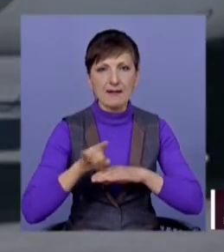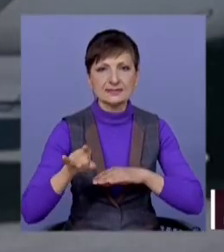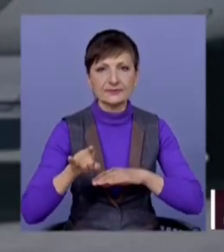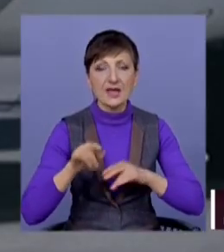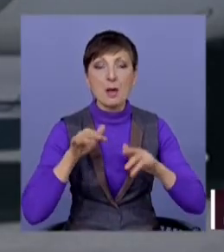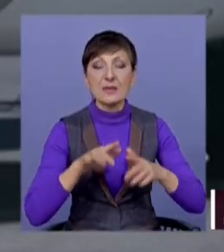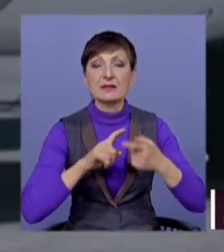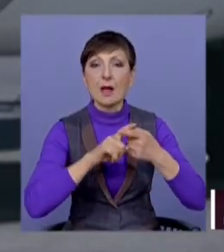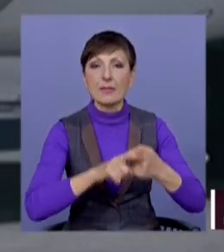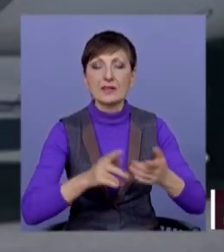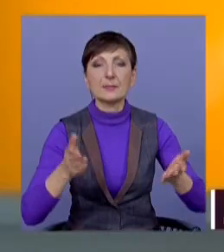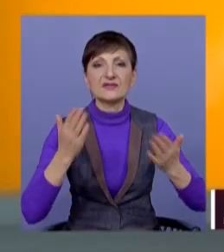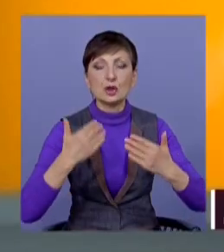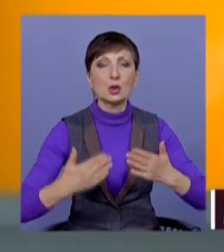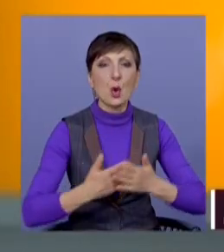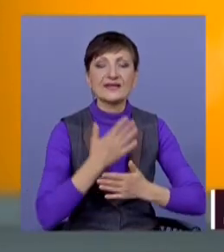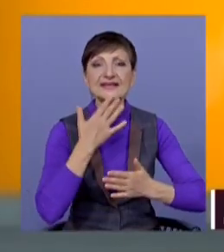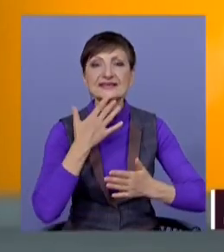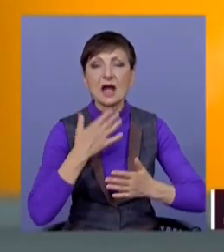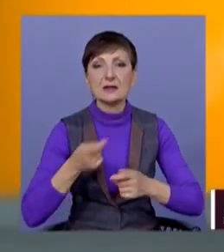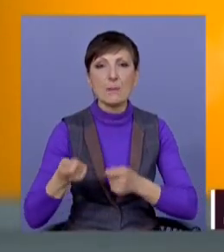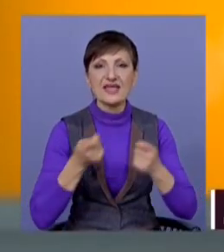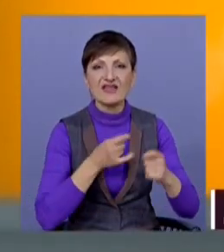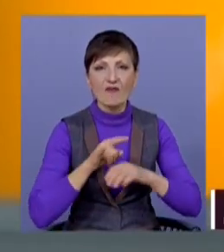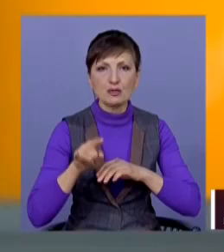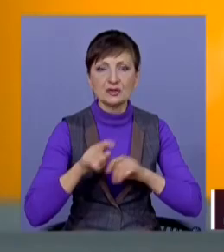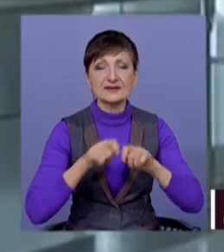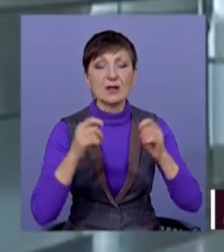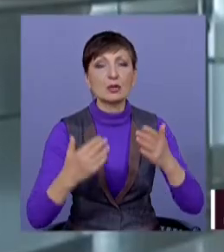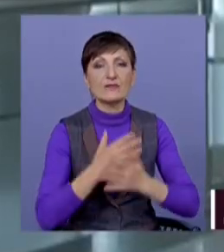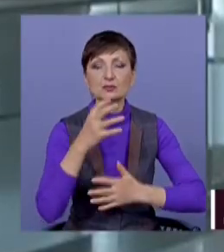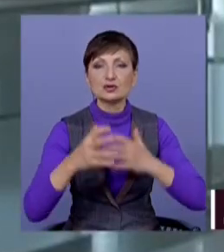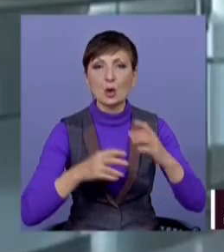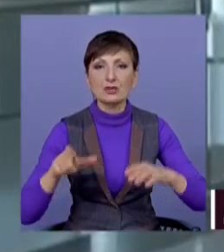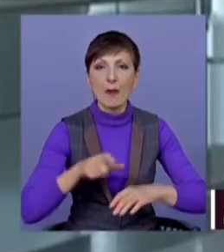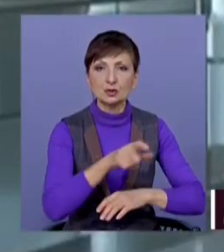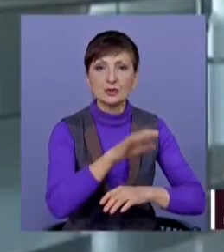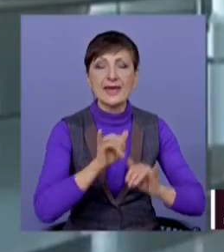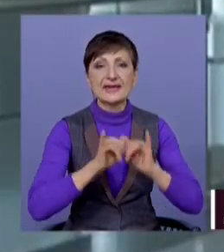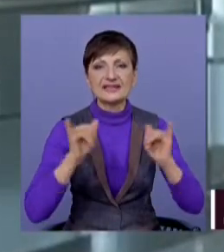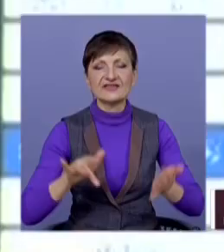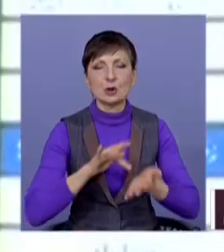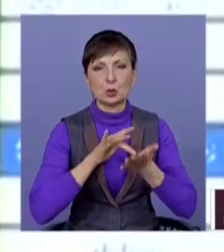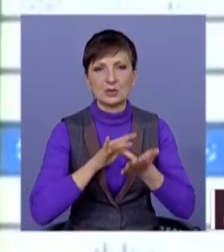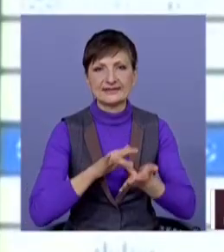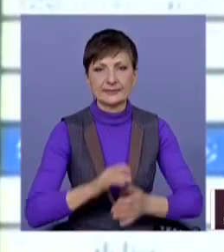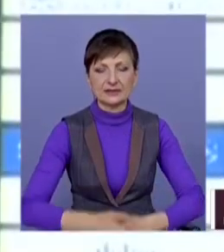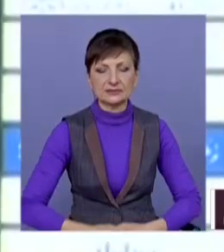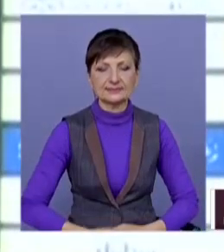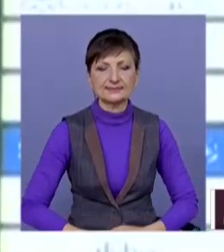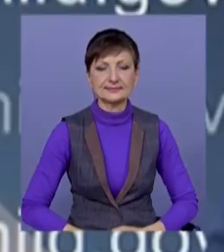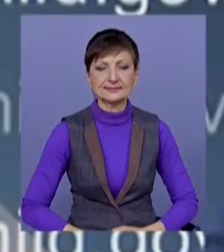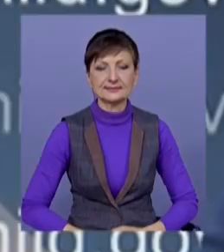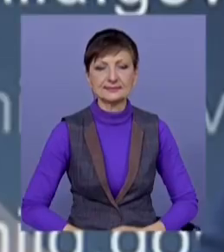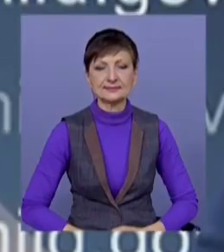Меры направлены на привлечение новых иностранных перевозчиков, создание новых международных маршрутов и развитие туризма.